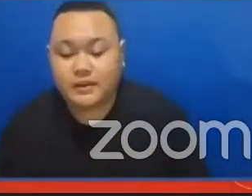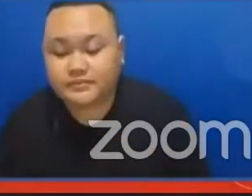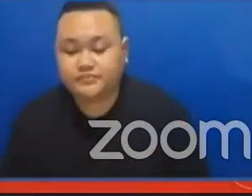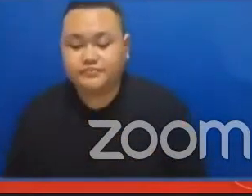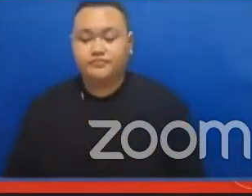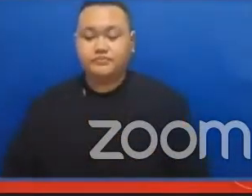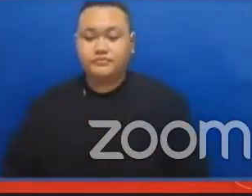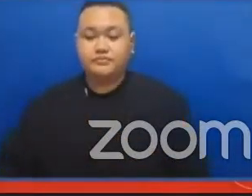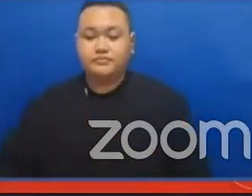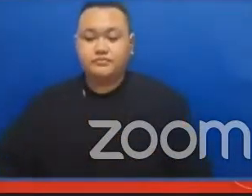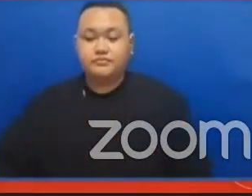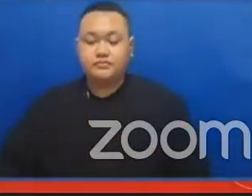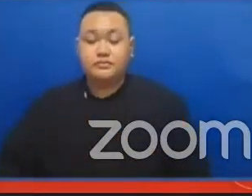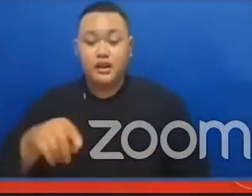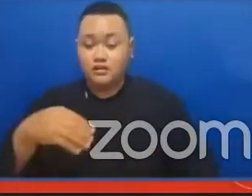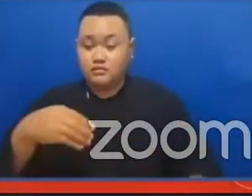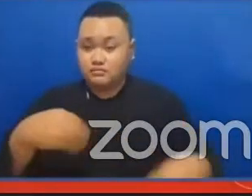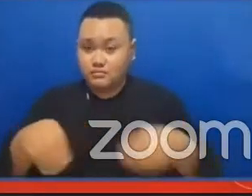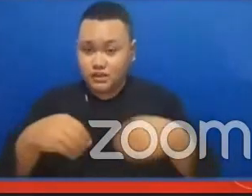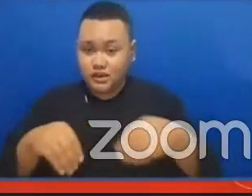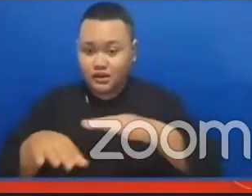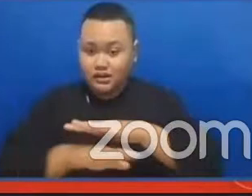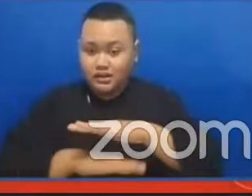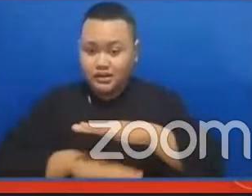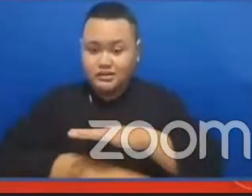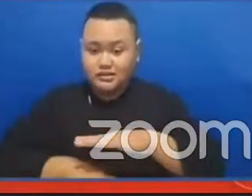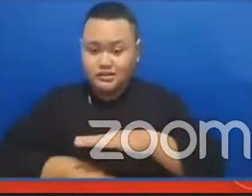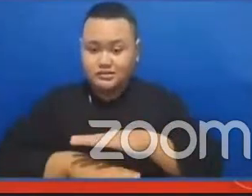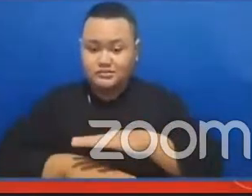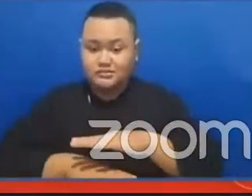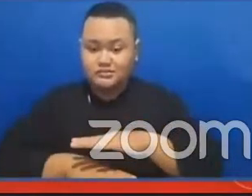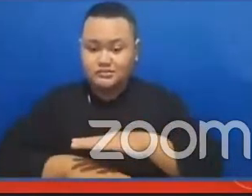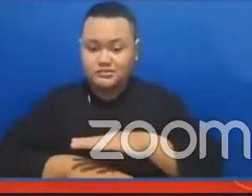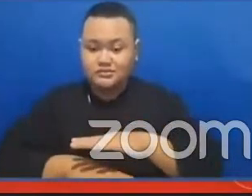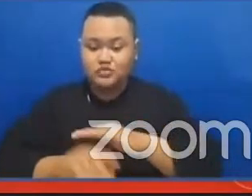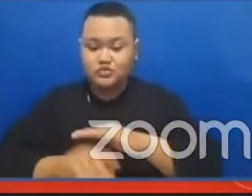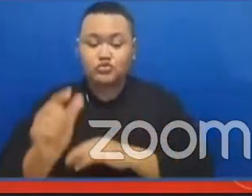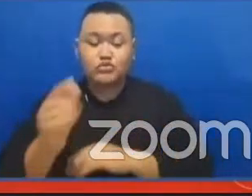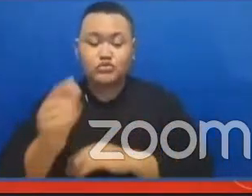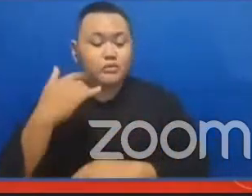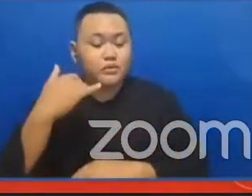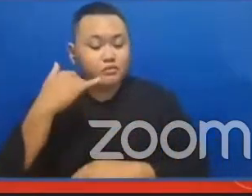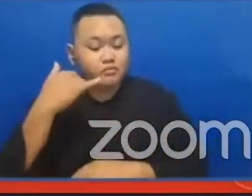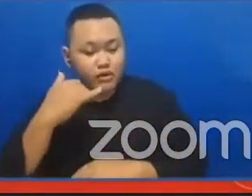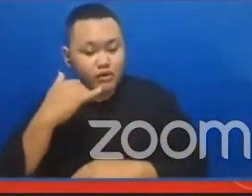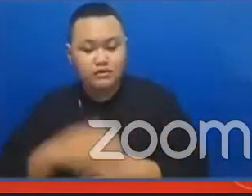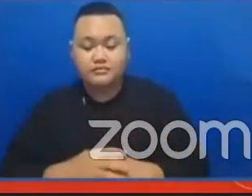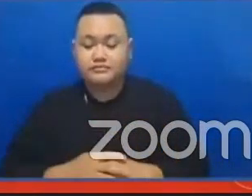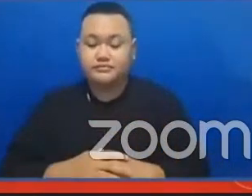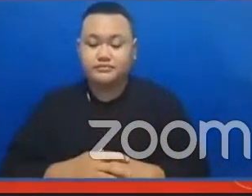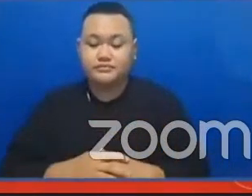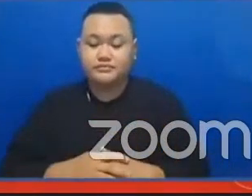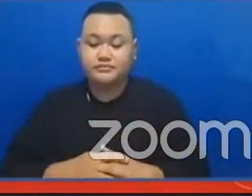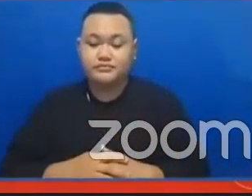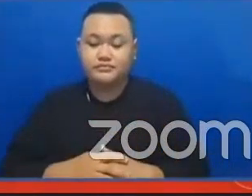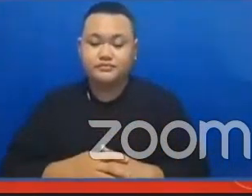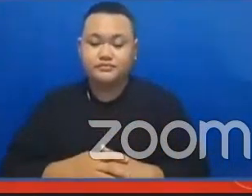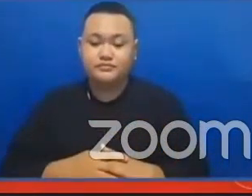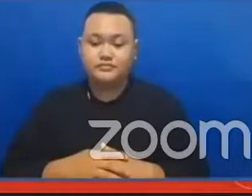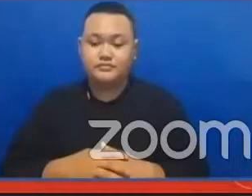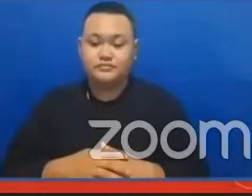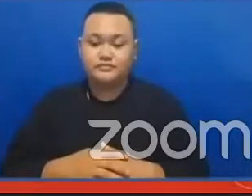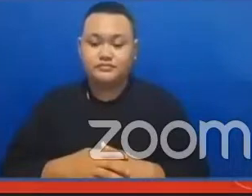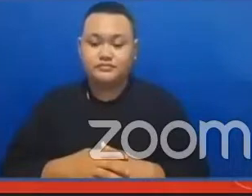lagi materi yang untuk based on-nya ke mobile atau ke handphone. Ada di alamat M-Desk